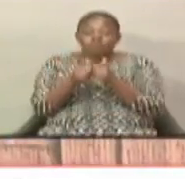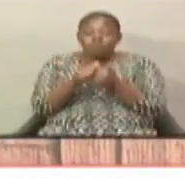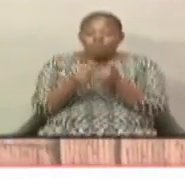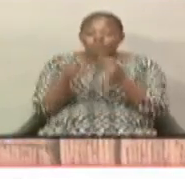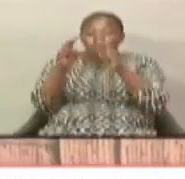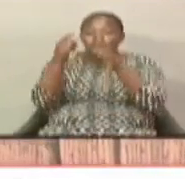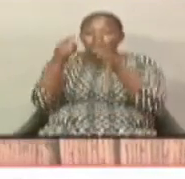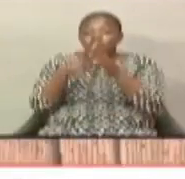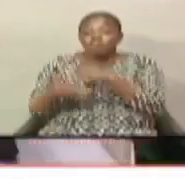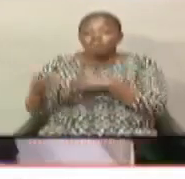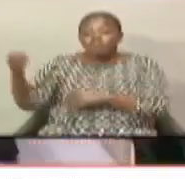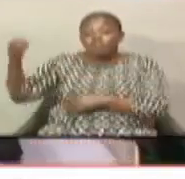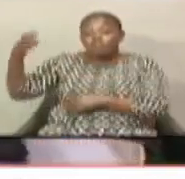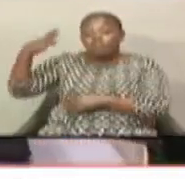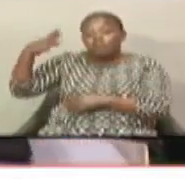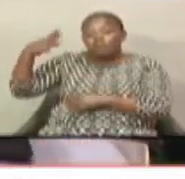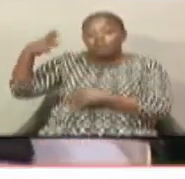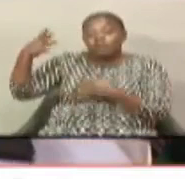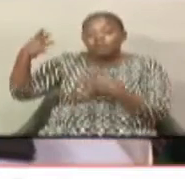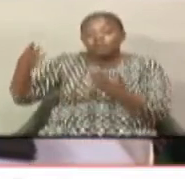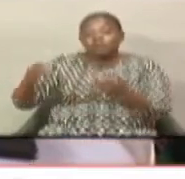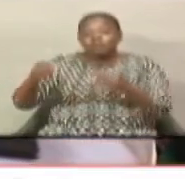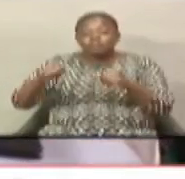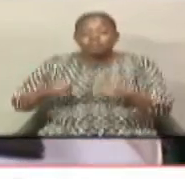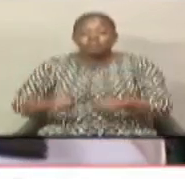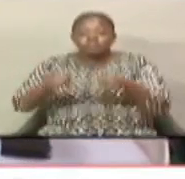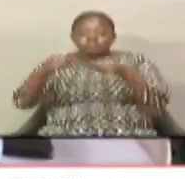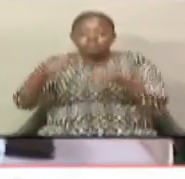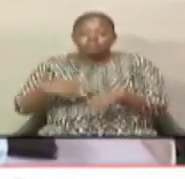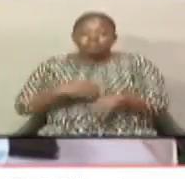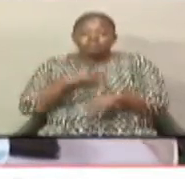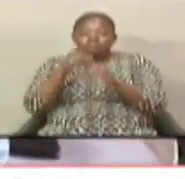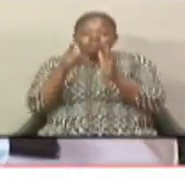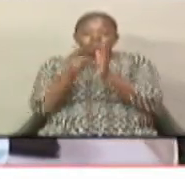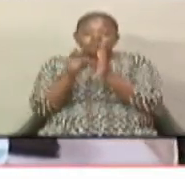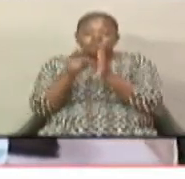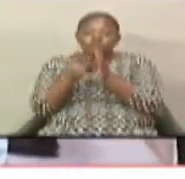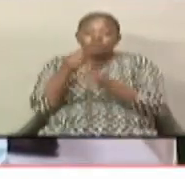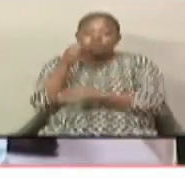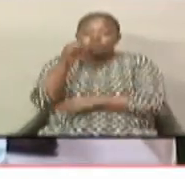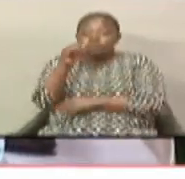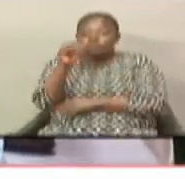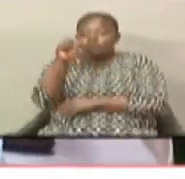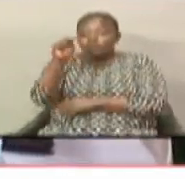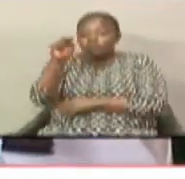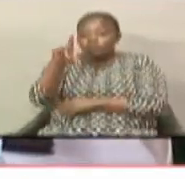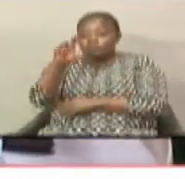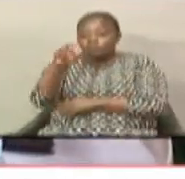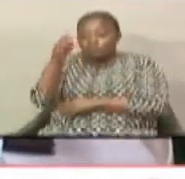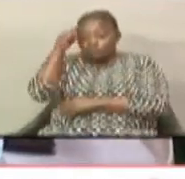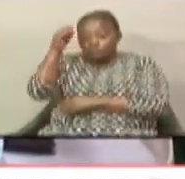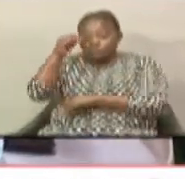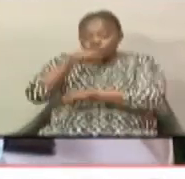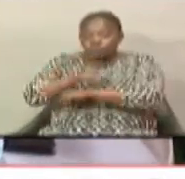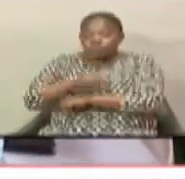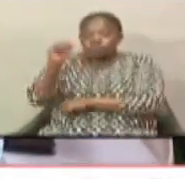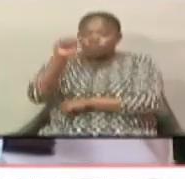nti ffe kitangaala. Omugenyi omukulu abadde Dr. Morris Tamale, ssentebe w'olukiiko olufuzi olw'amasomero ga